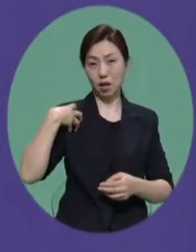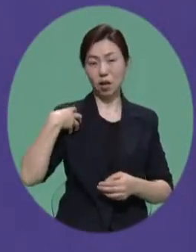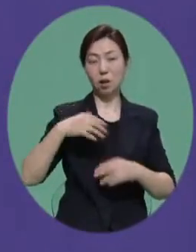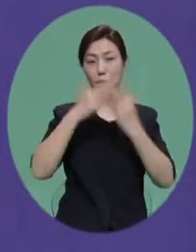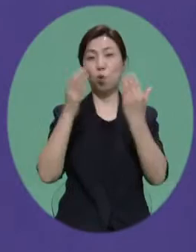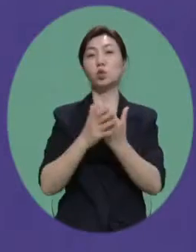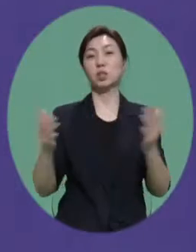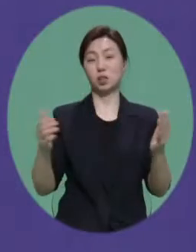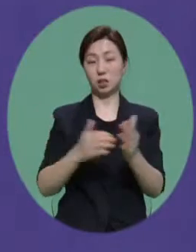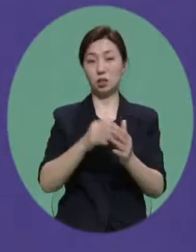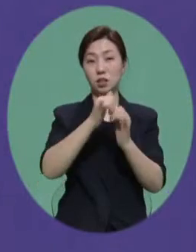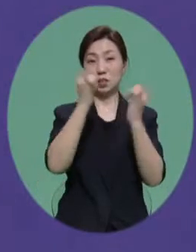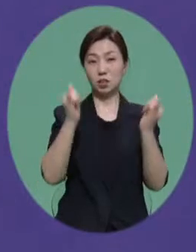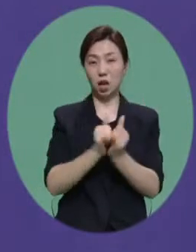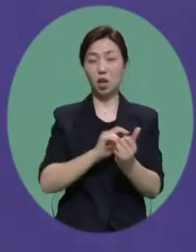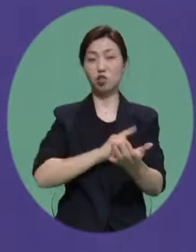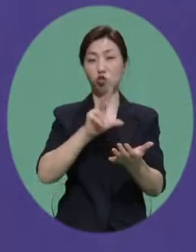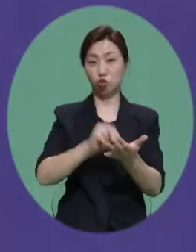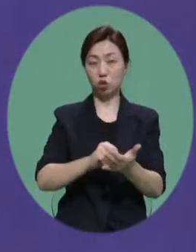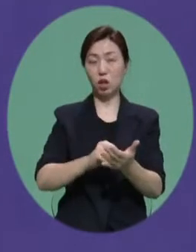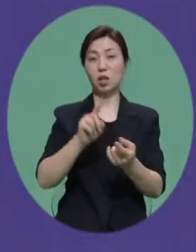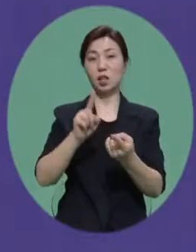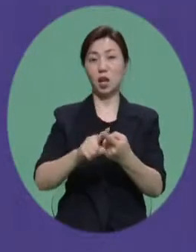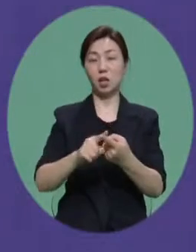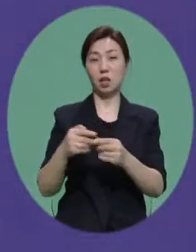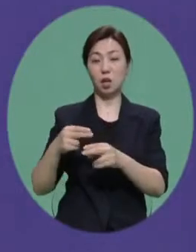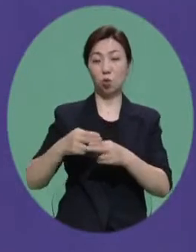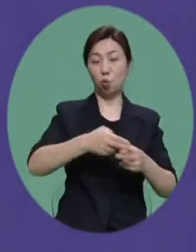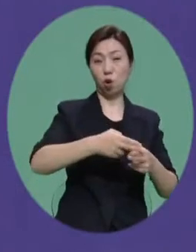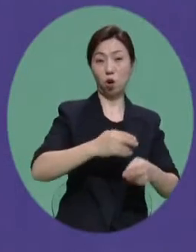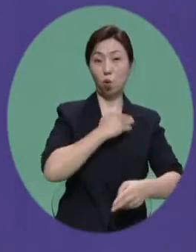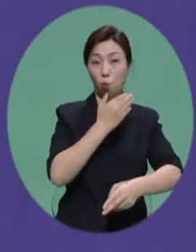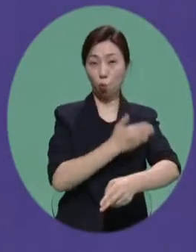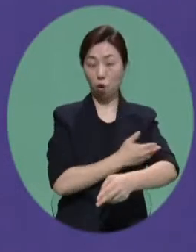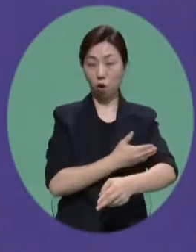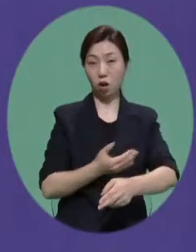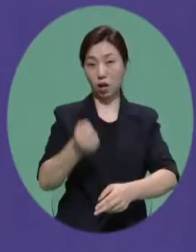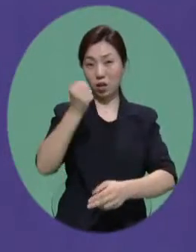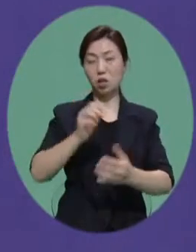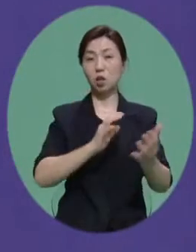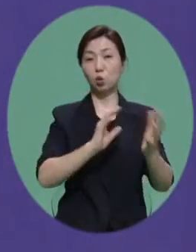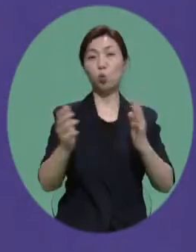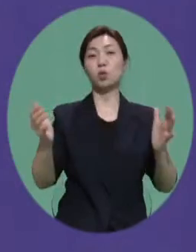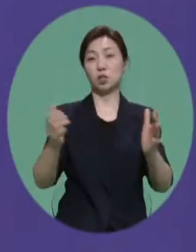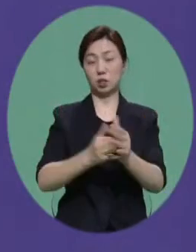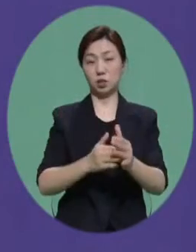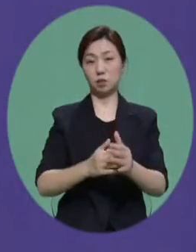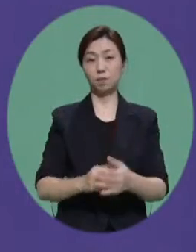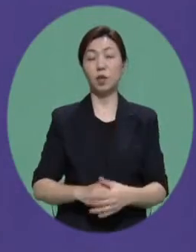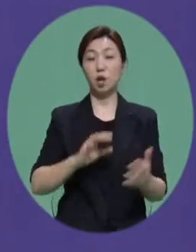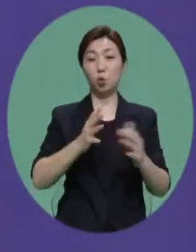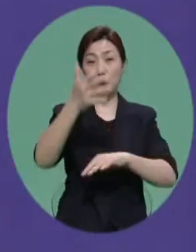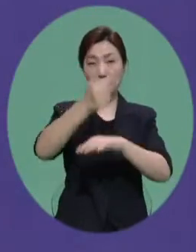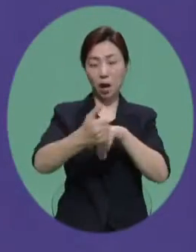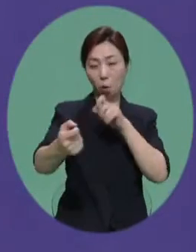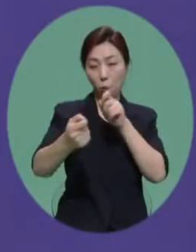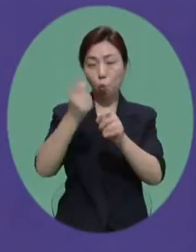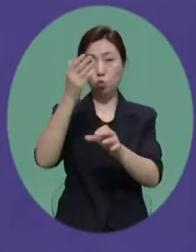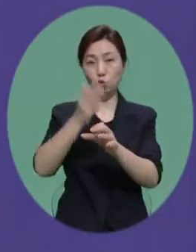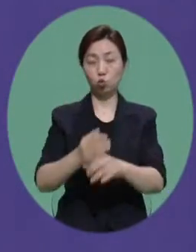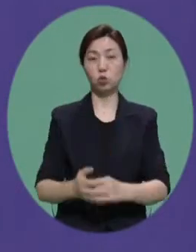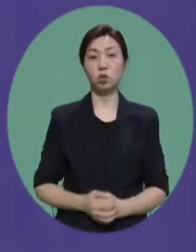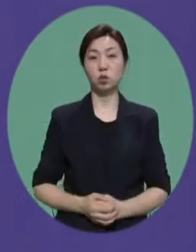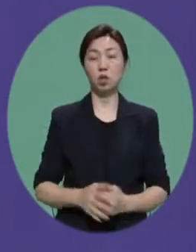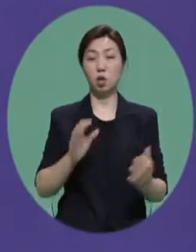주도권 토론 모두 바쳤습니다 이제 톤을 저희가 지금 마무리할 시간이 다 되어가고 있습니다 마지막 원으로 오늘 토론 과정에서